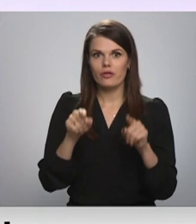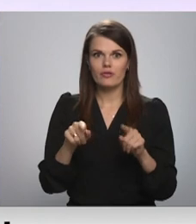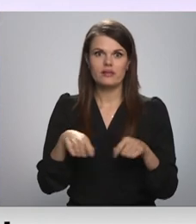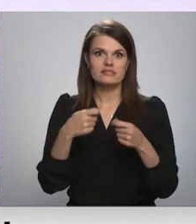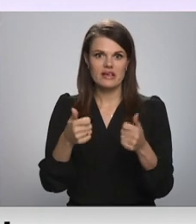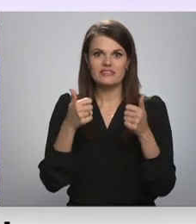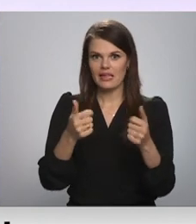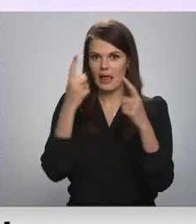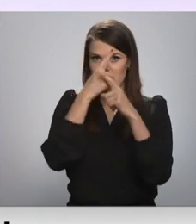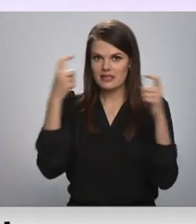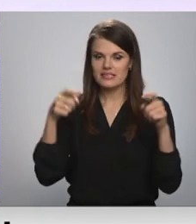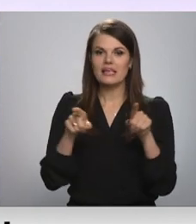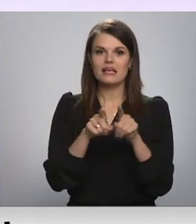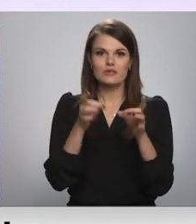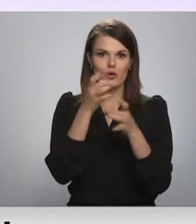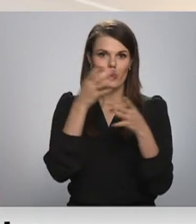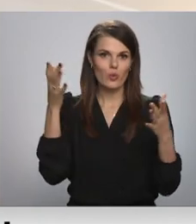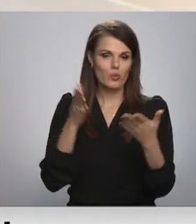labas ziņas arī kultūras jomai.